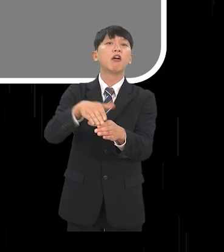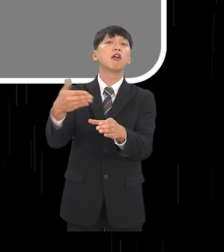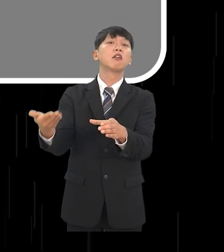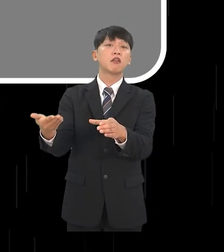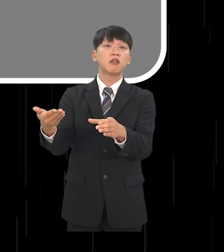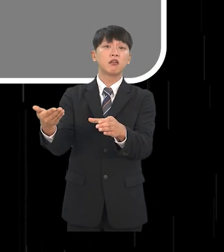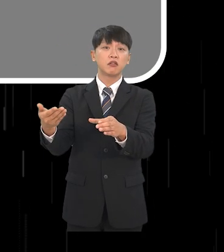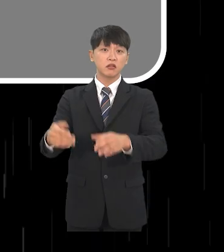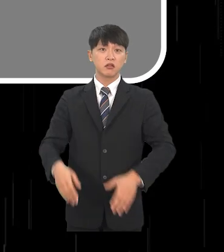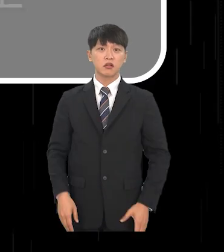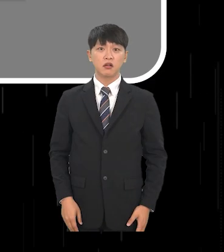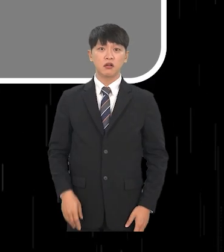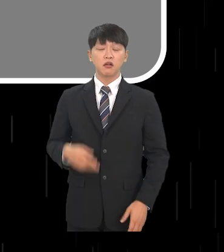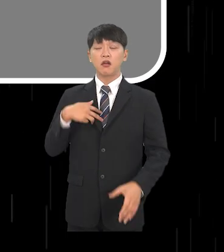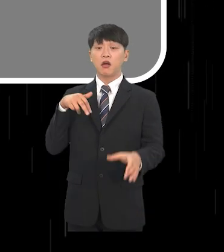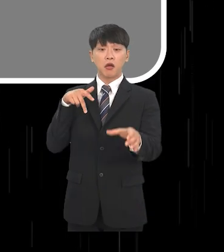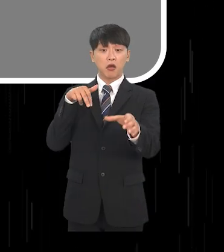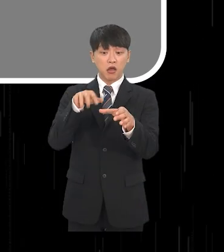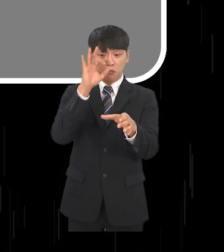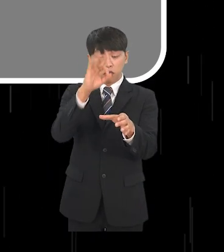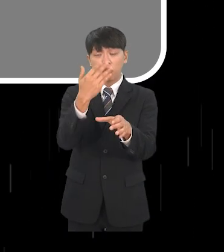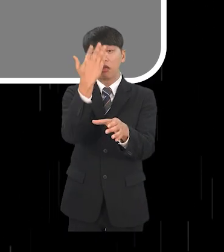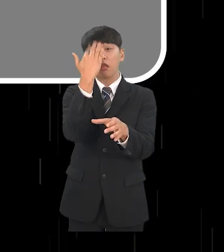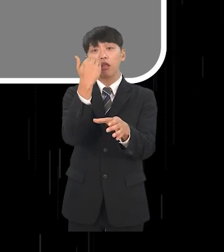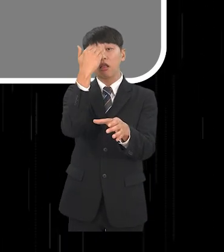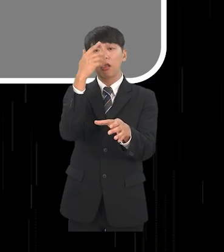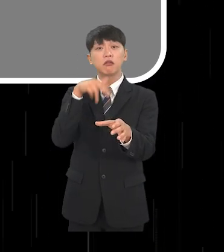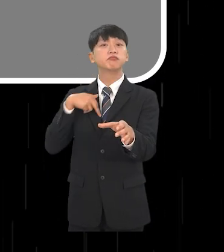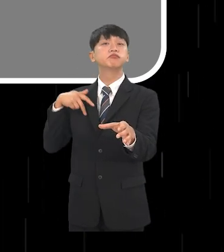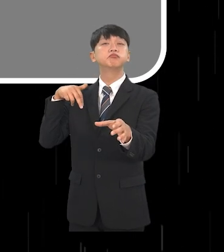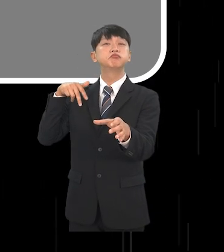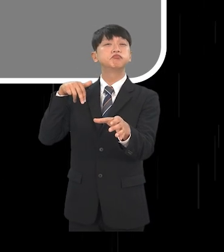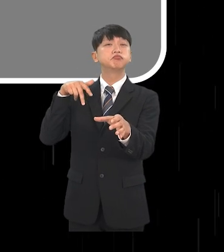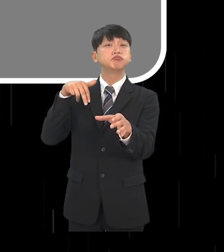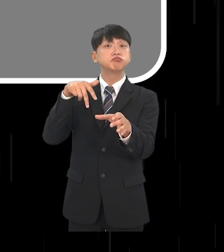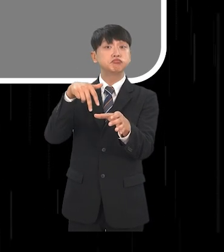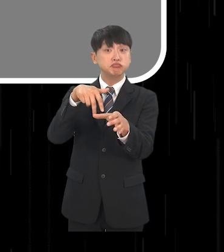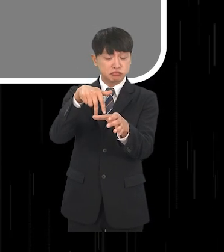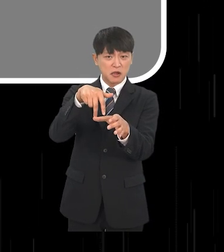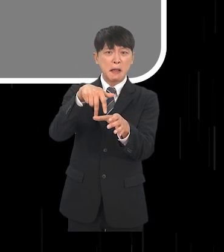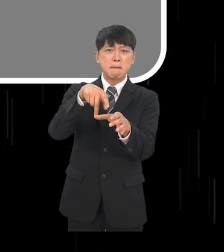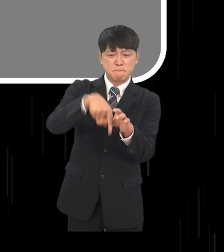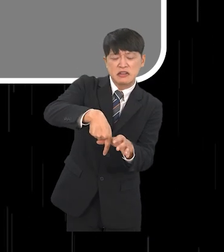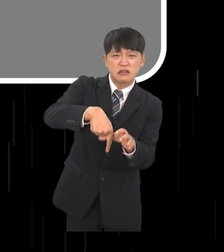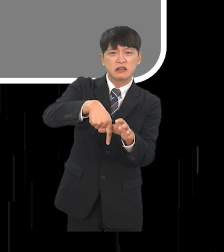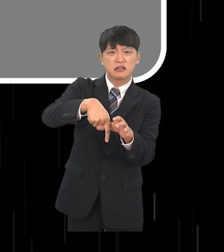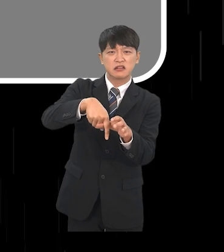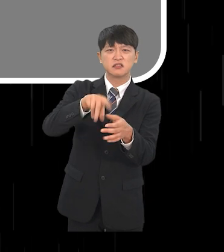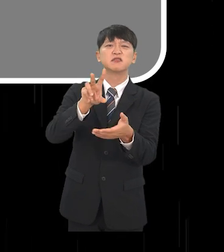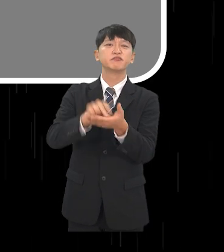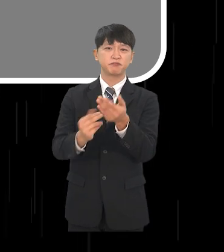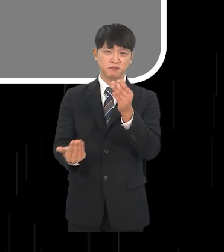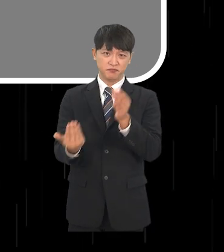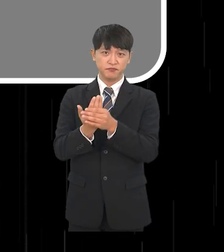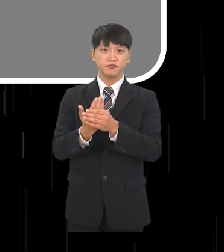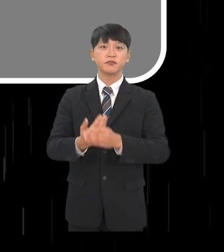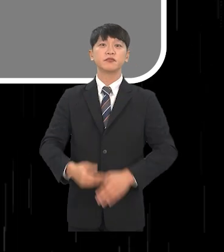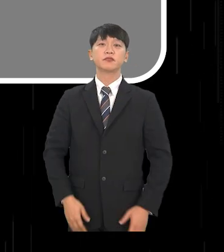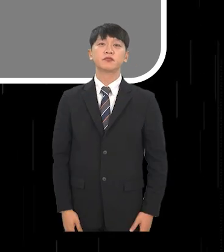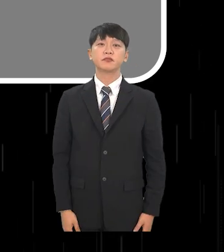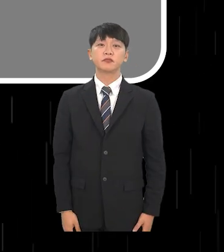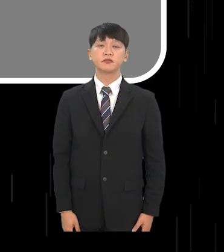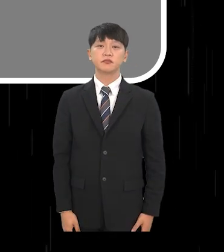것. 걷던 사람이 이를 보지 못하고 맨홀에 그대로 한쪽 발이 빠지면서